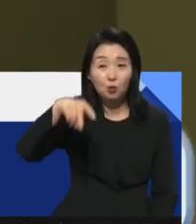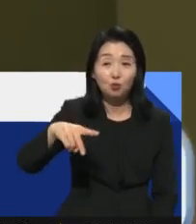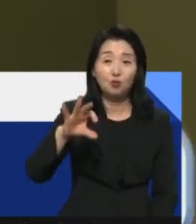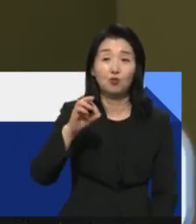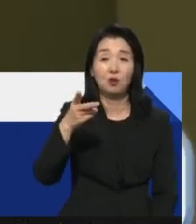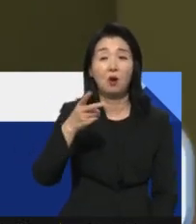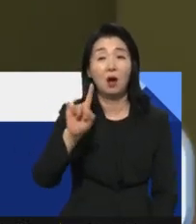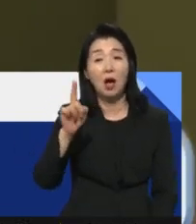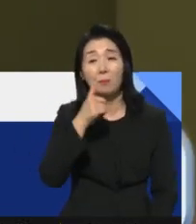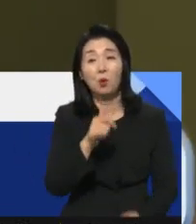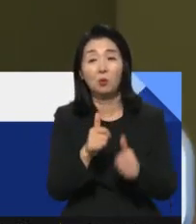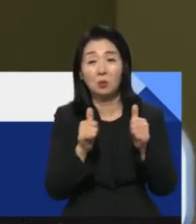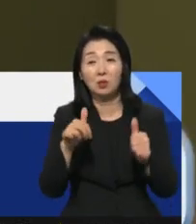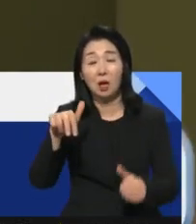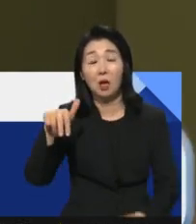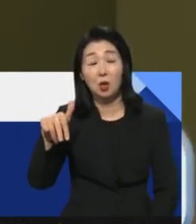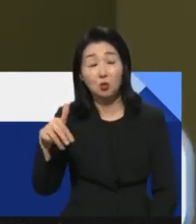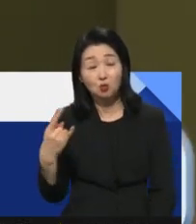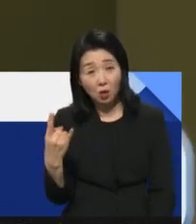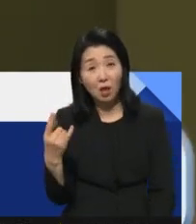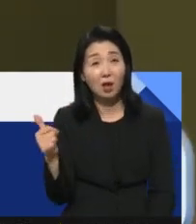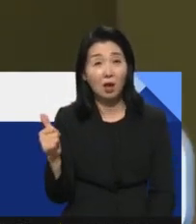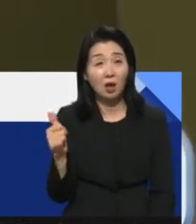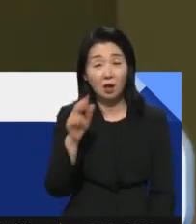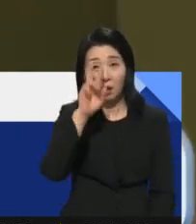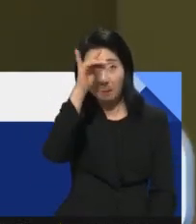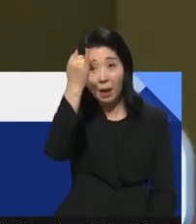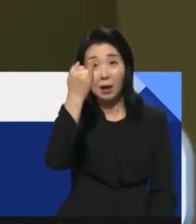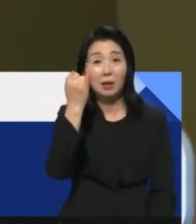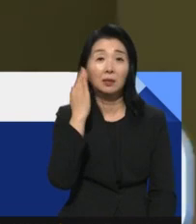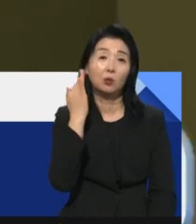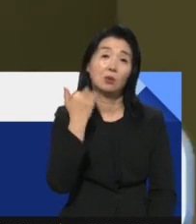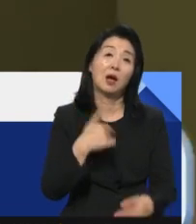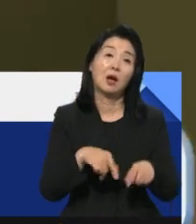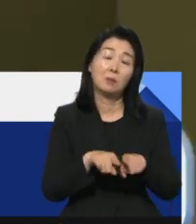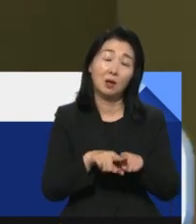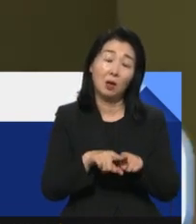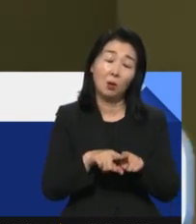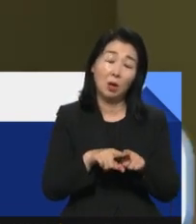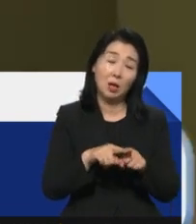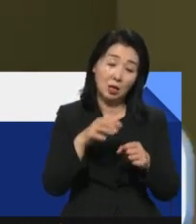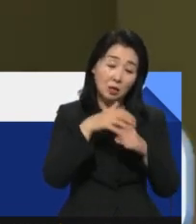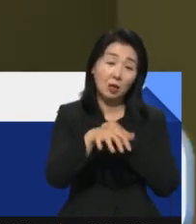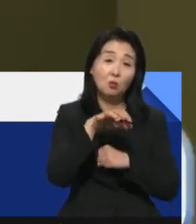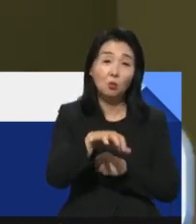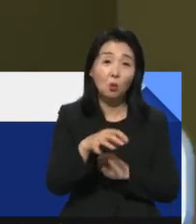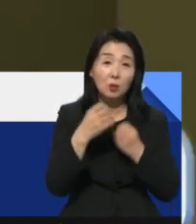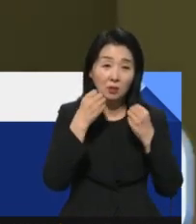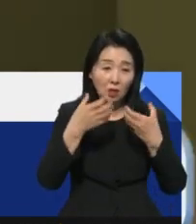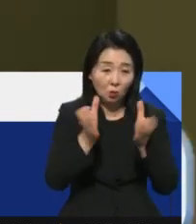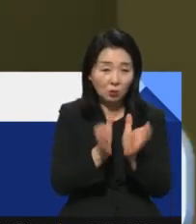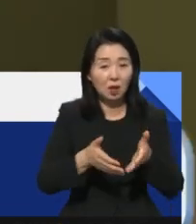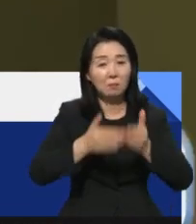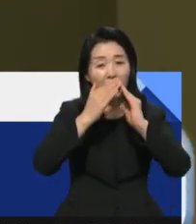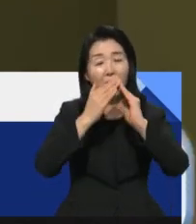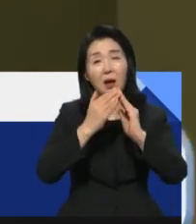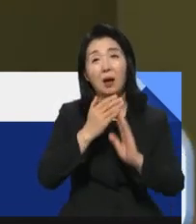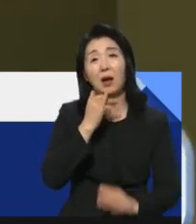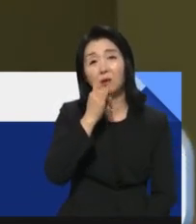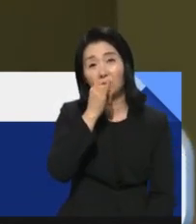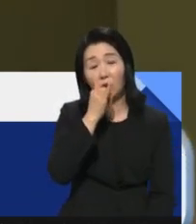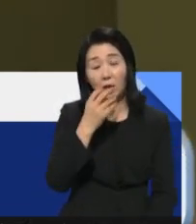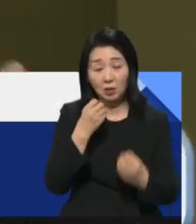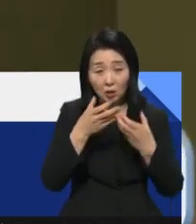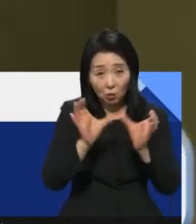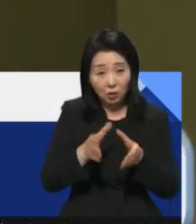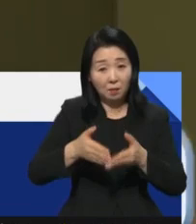최경환 부총리라든지 이분들이 정말 박근혜 대통령과 함께 TK에서 신당 창당의 가능성도 존재하는 거거든요. 여기서 신당